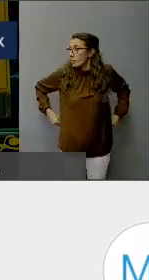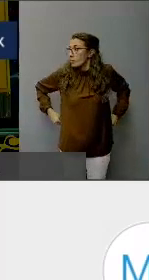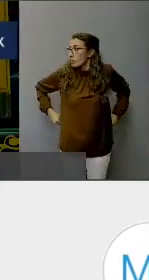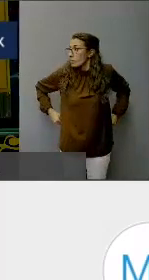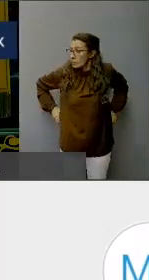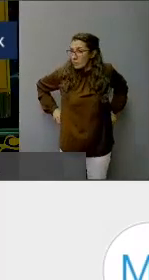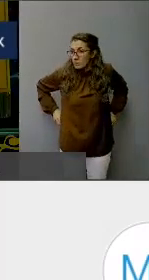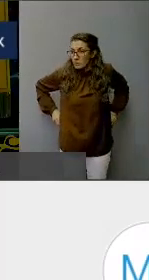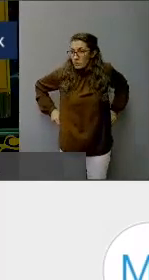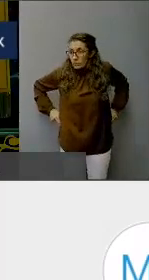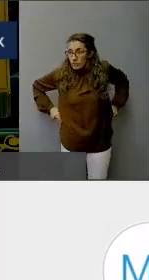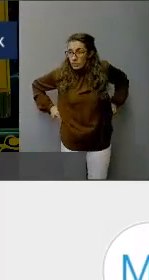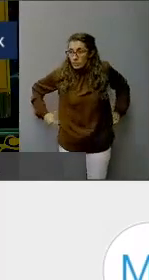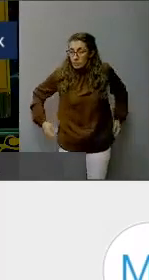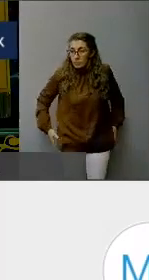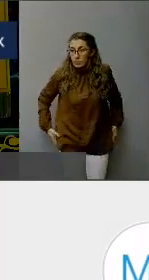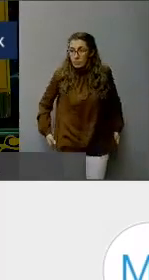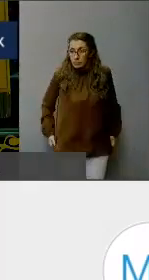allora